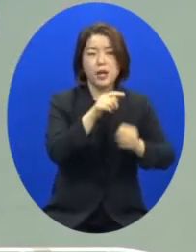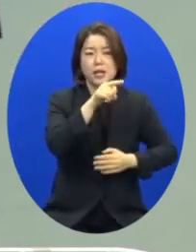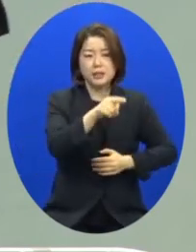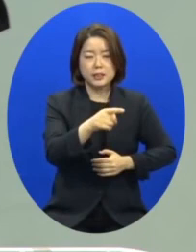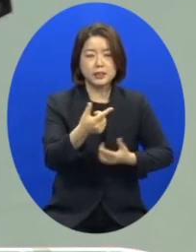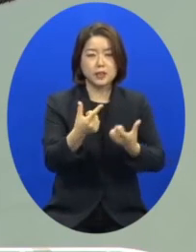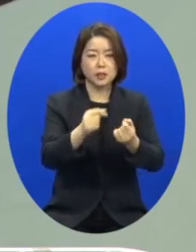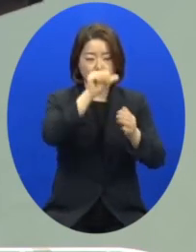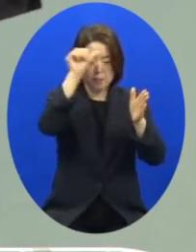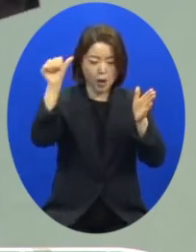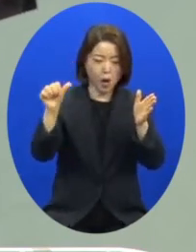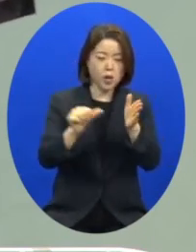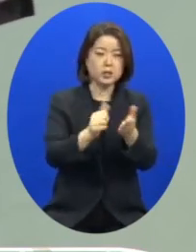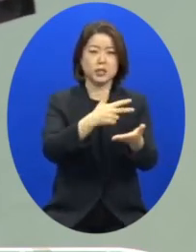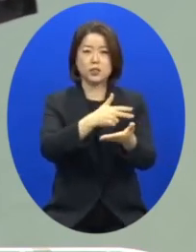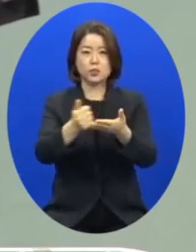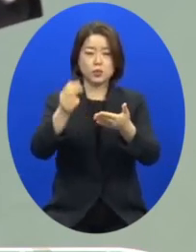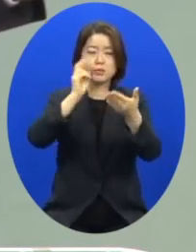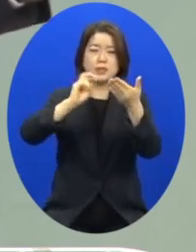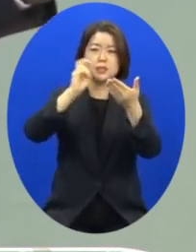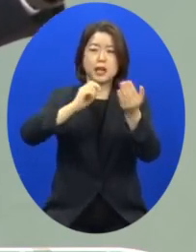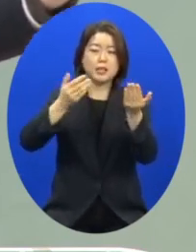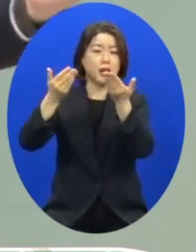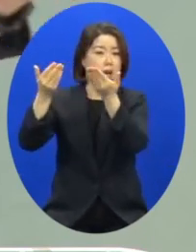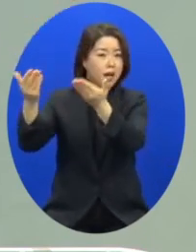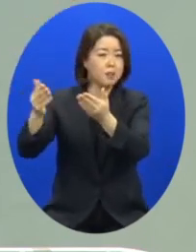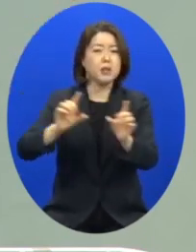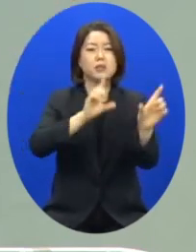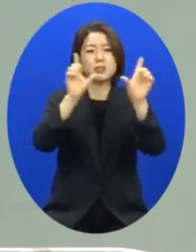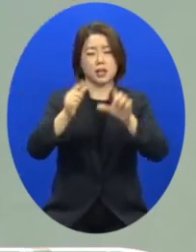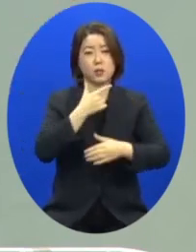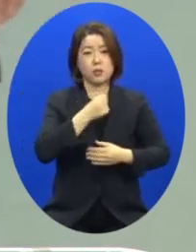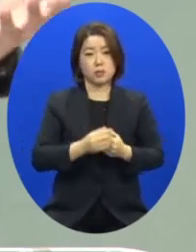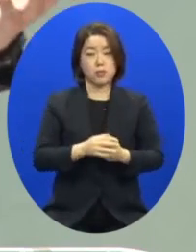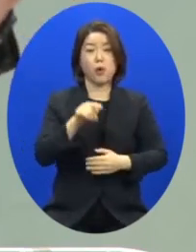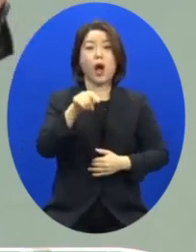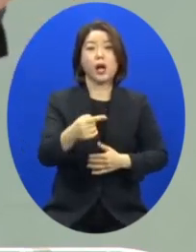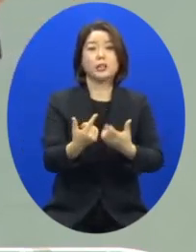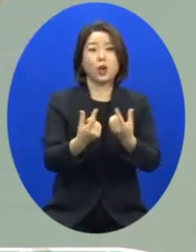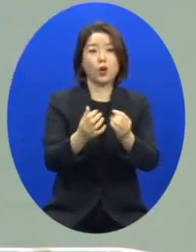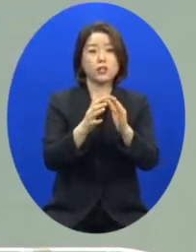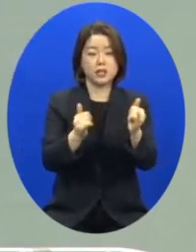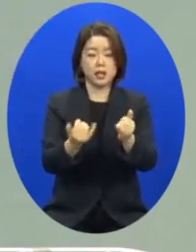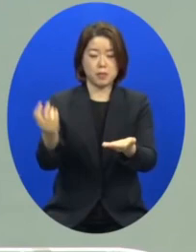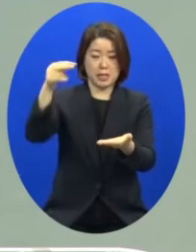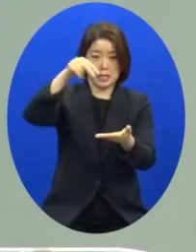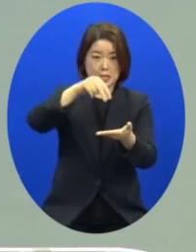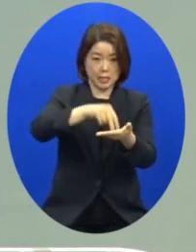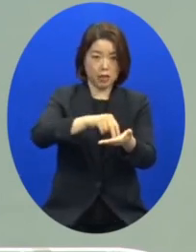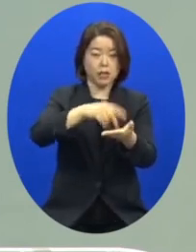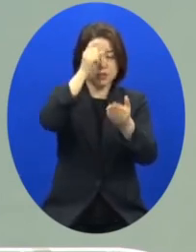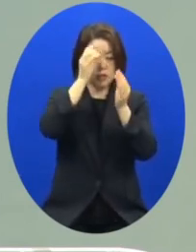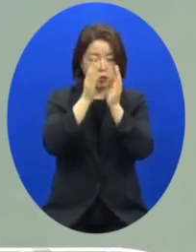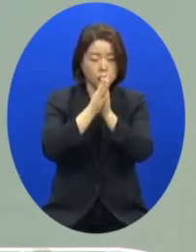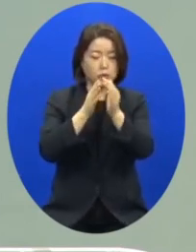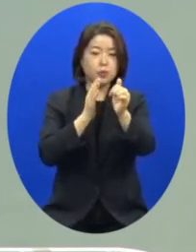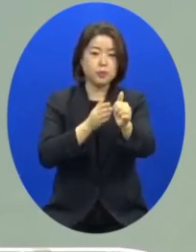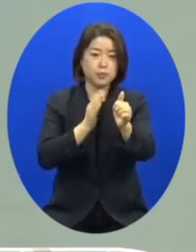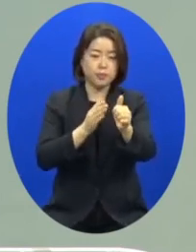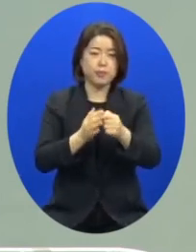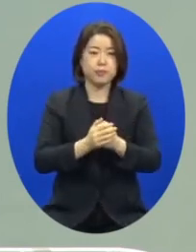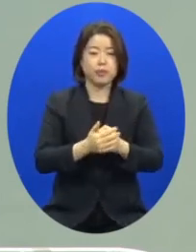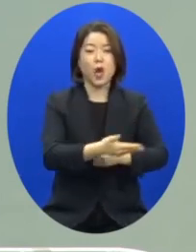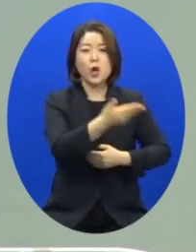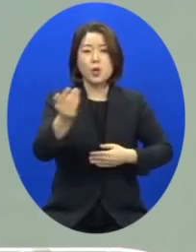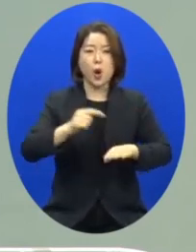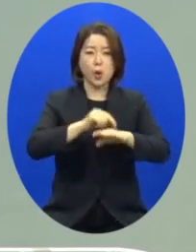평생을 주님을 찬양하면서 알아보겠습니다 그런분들은 일어나서 쓰기도 하시더라 여러분의 마음에